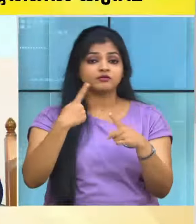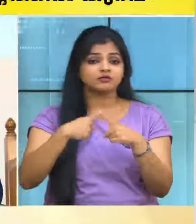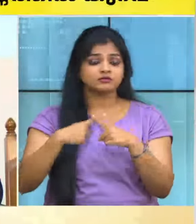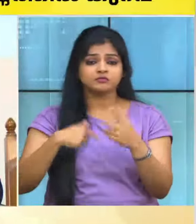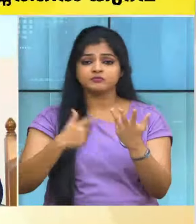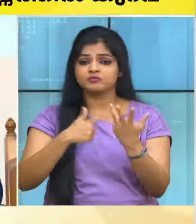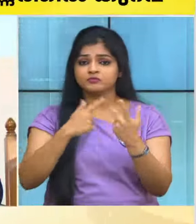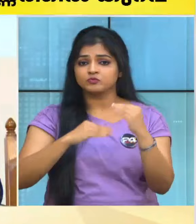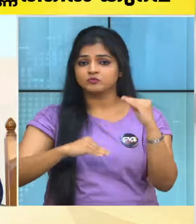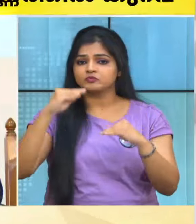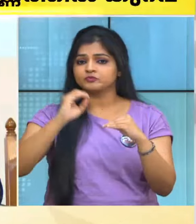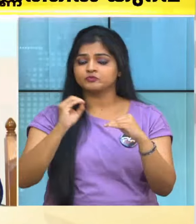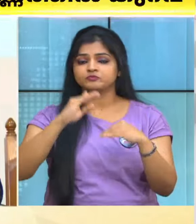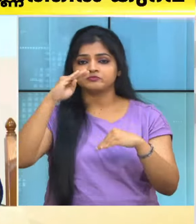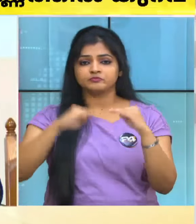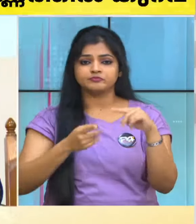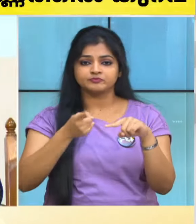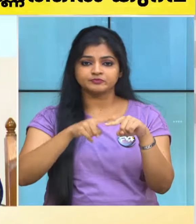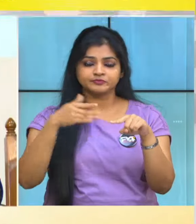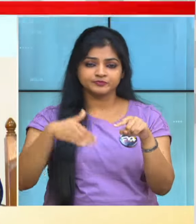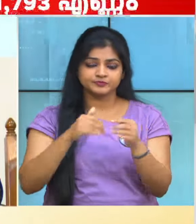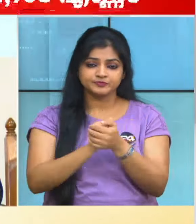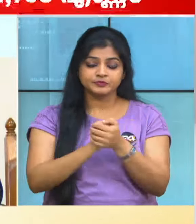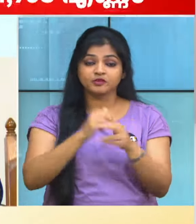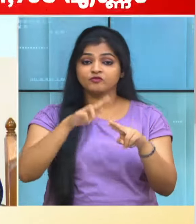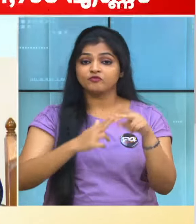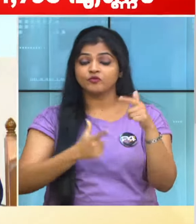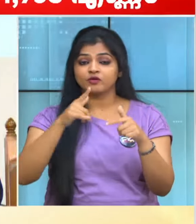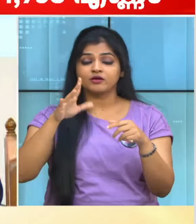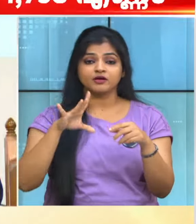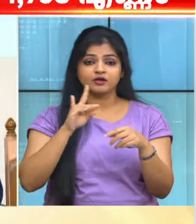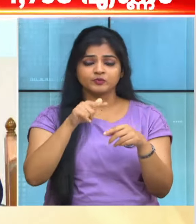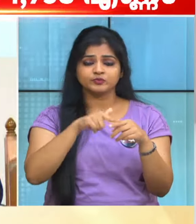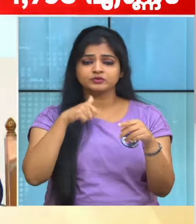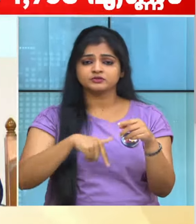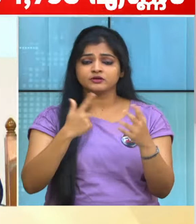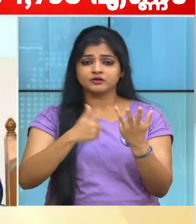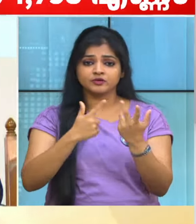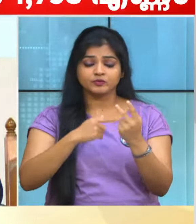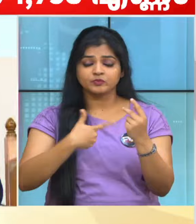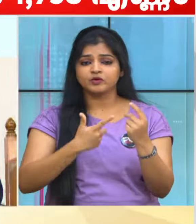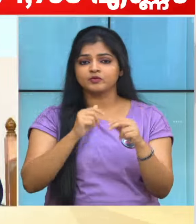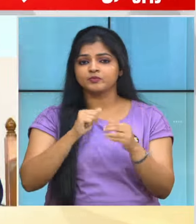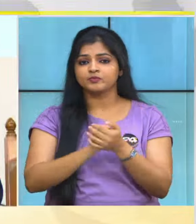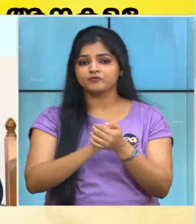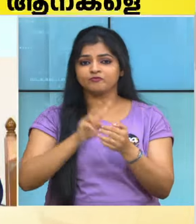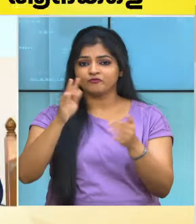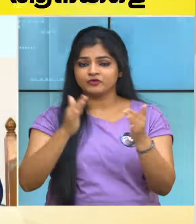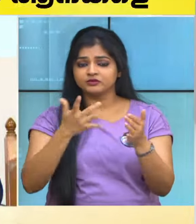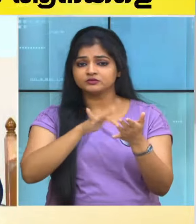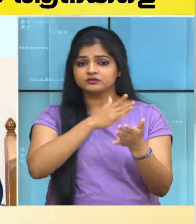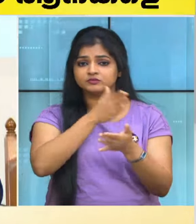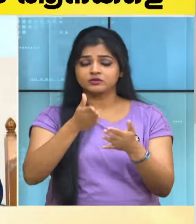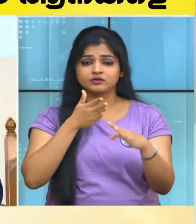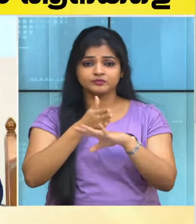പ്രധാനമായും എടുത്തു പറഞ്ഞത് ഒപ്പം ഈ വന്യജീവികളുടെ എണ്ണത്തിലുള്ള കാര്യം പക്ഷേ അവ നാട്ടിലേക്ക് നാട്ടിലേക്ക് ഇറങ്ങി ആക്രമണം